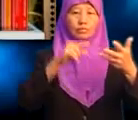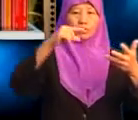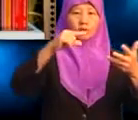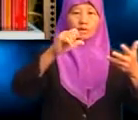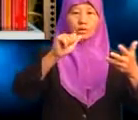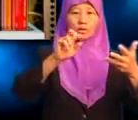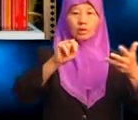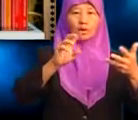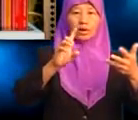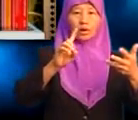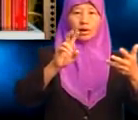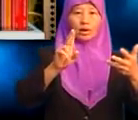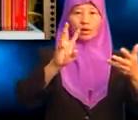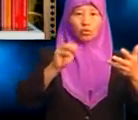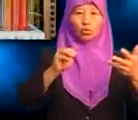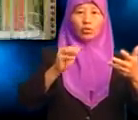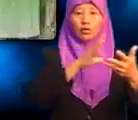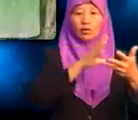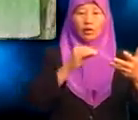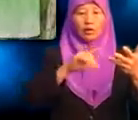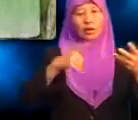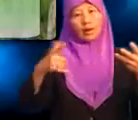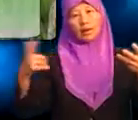gandum dan sebagainya.